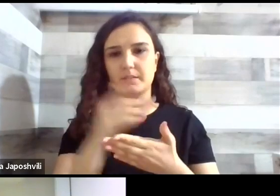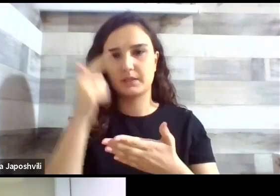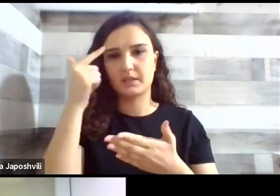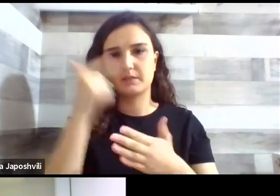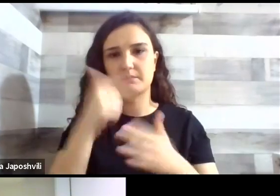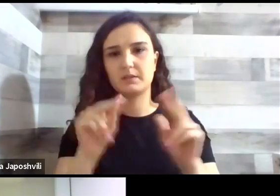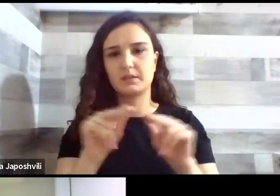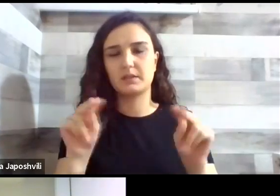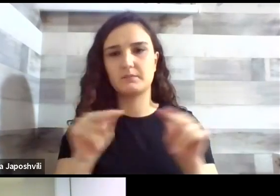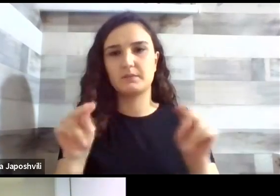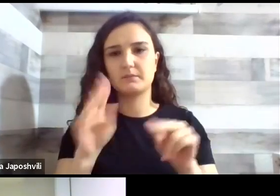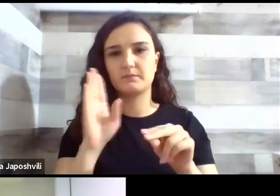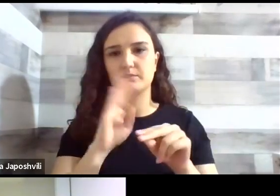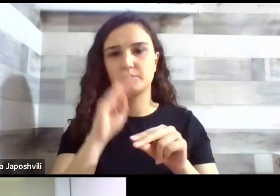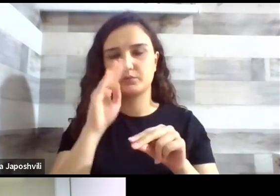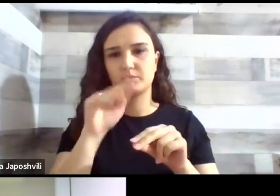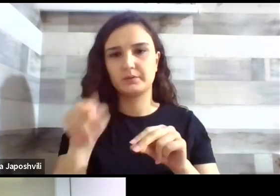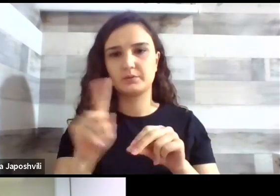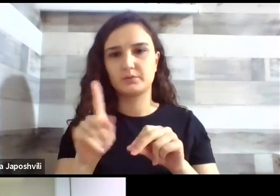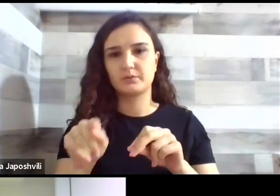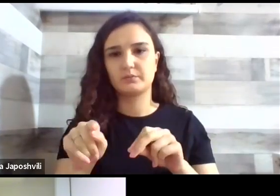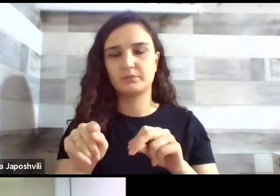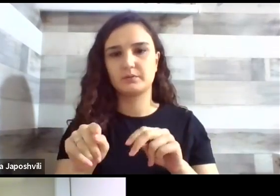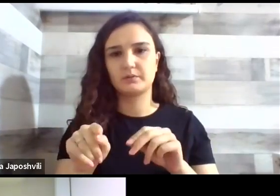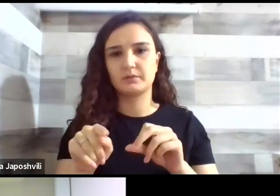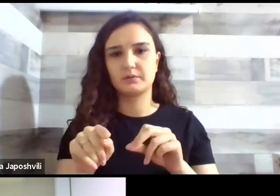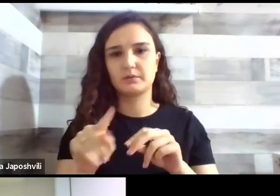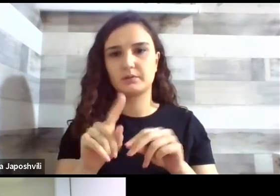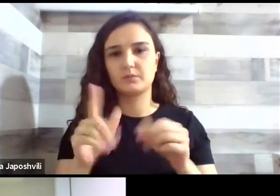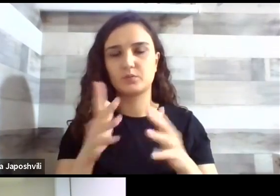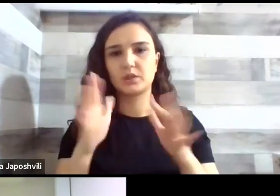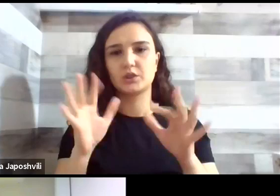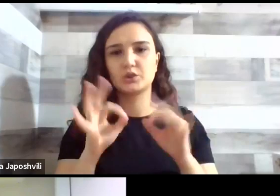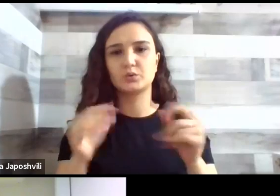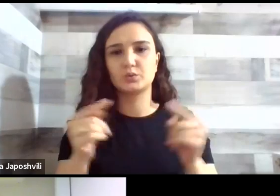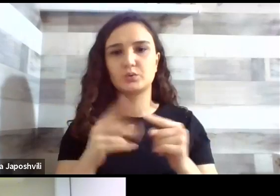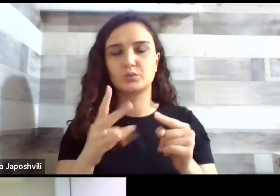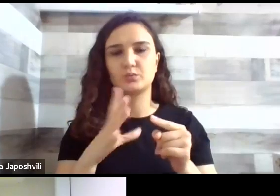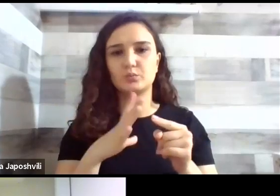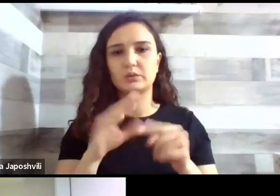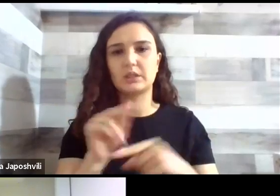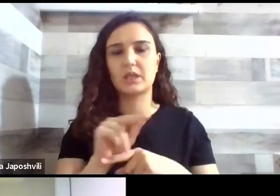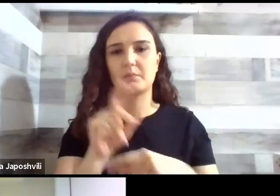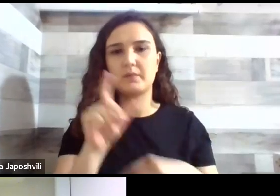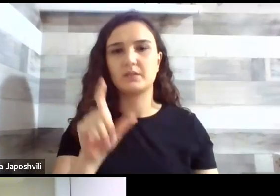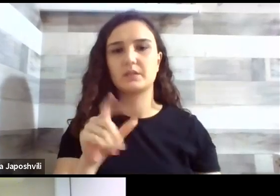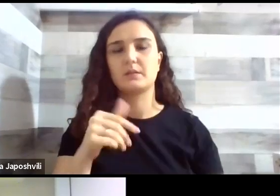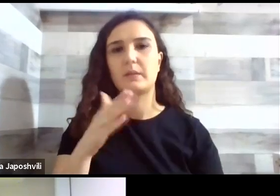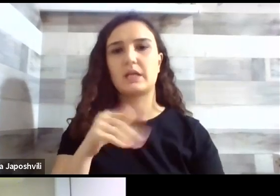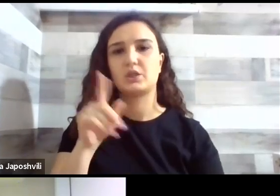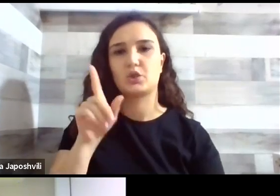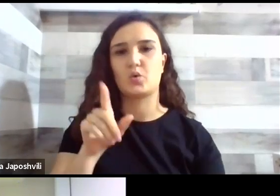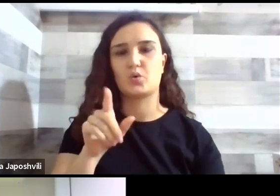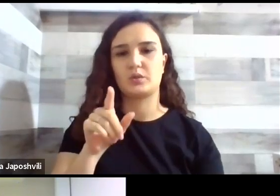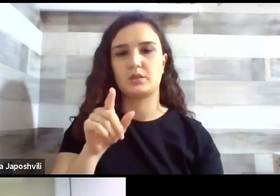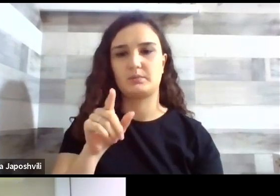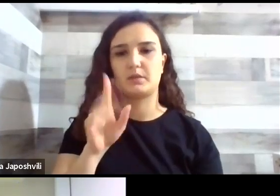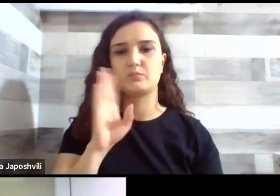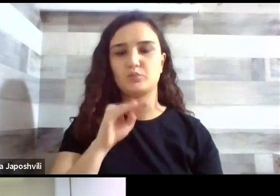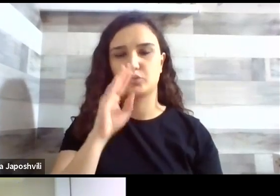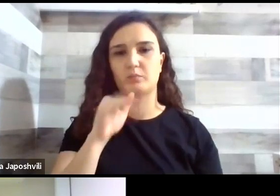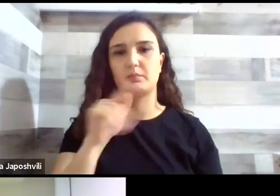განმანათლებელი მშობლის, არა, რომ აი რამ ხელა სიზუსტით უნდა მოხდეს თერაპევტის პრაქტიკოსის მხრიდან